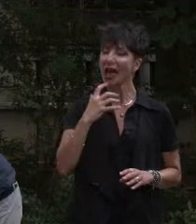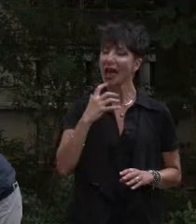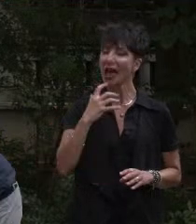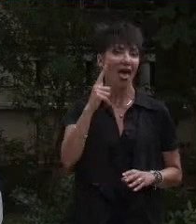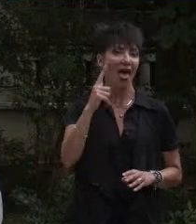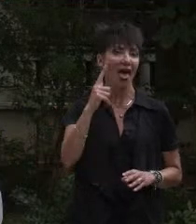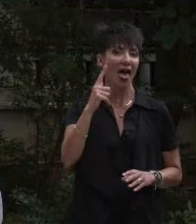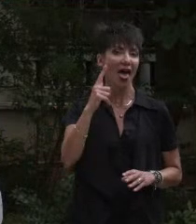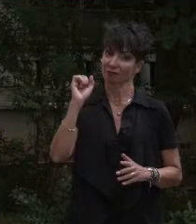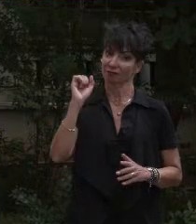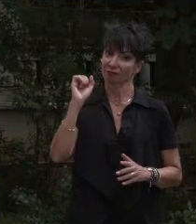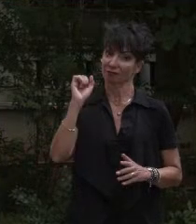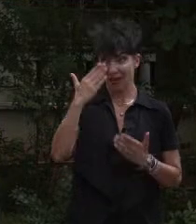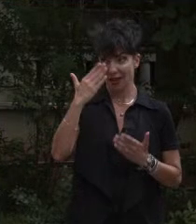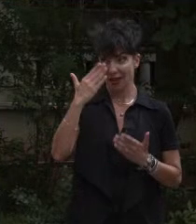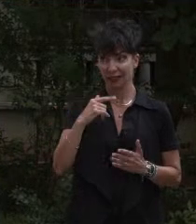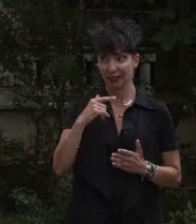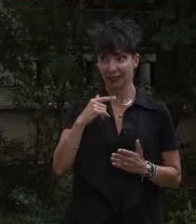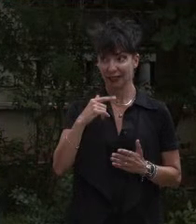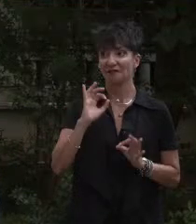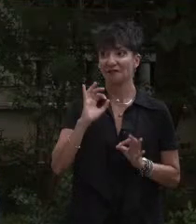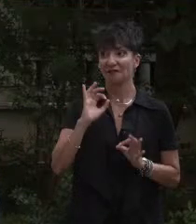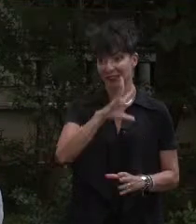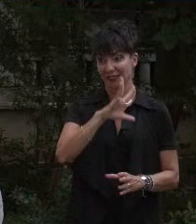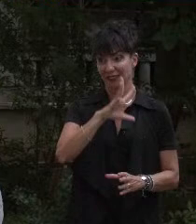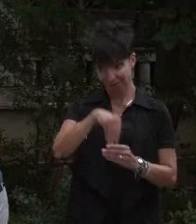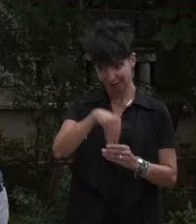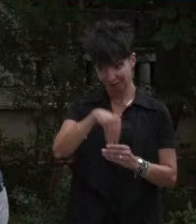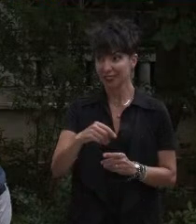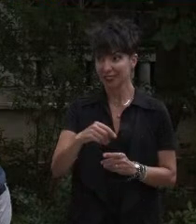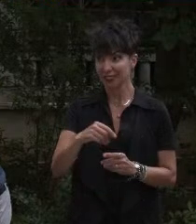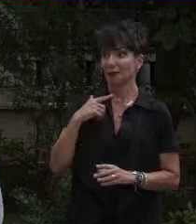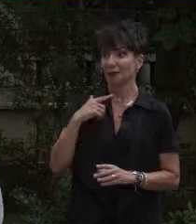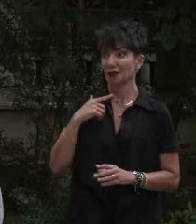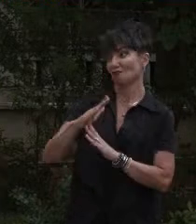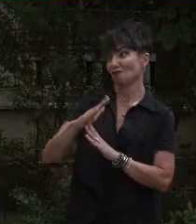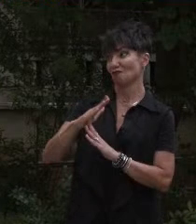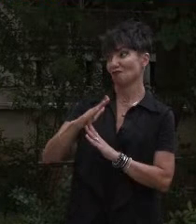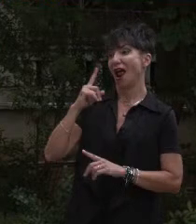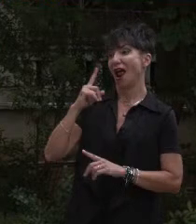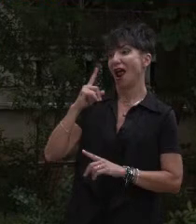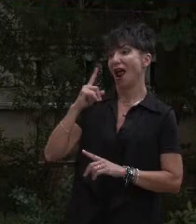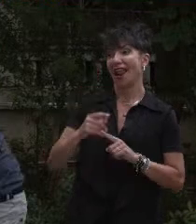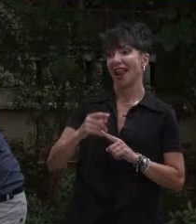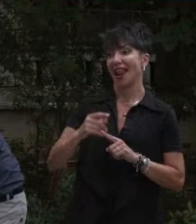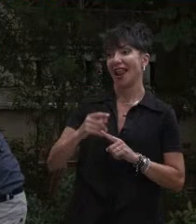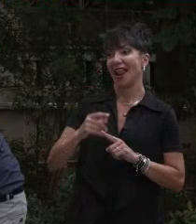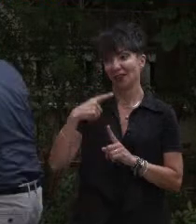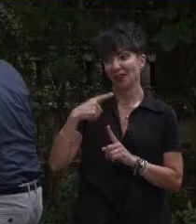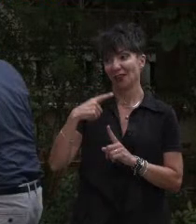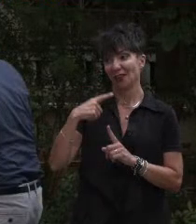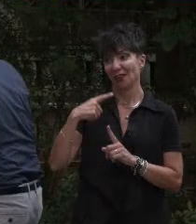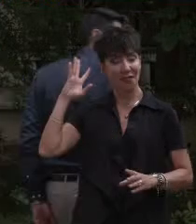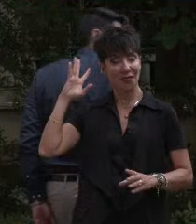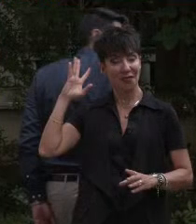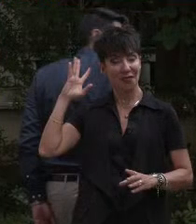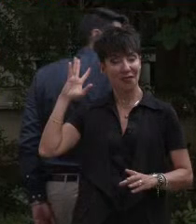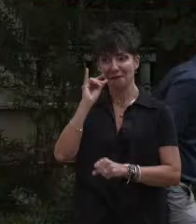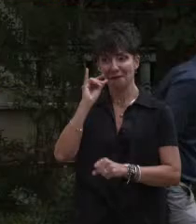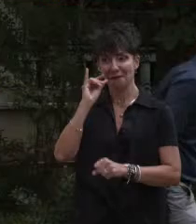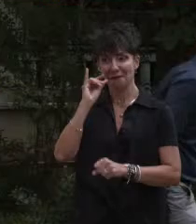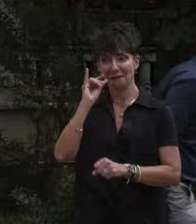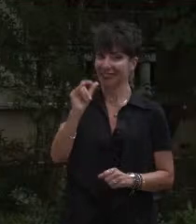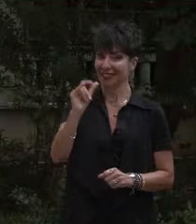να σας θυμίσουμε. Ωστόσο, η παρουσία σου εδώ με τον πρόεδρο του Ελληνικού Ερυθρού Σταυρού νομίζω ότι θα σου μείνει αξέχαστη, Μαρία.